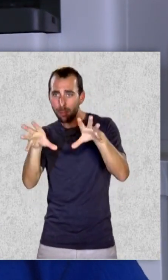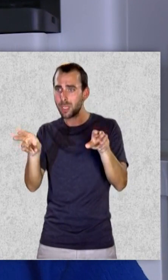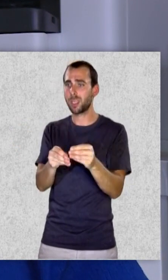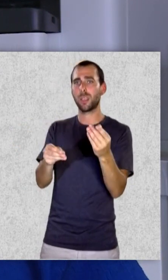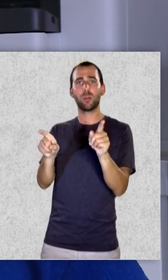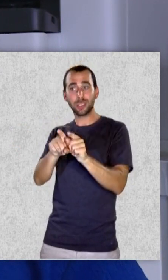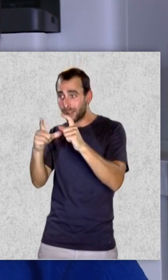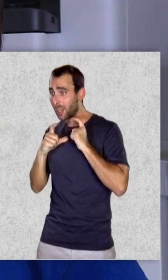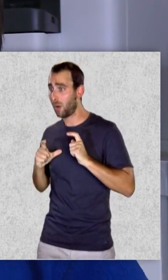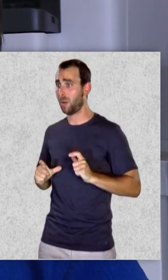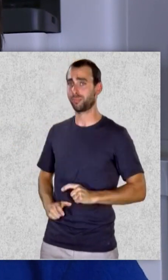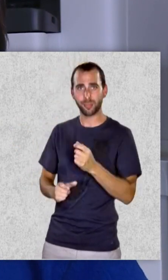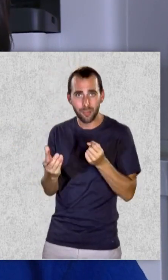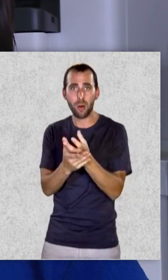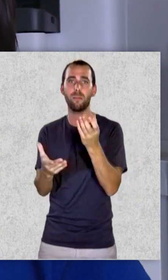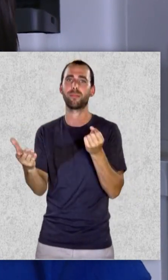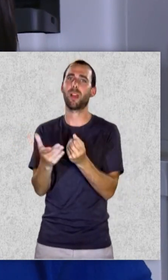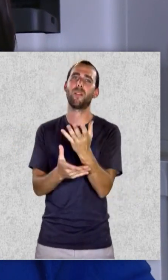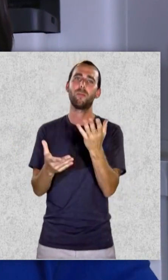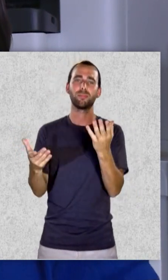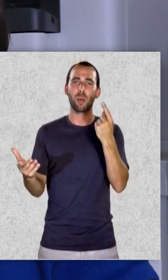familles, les écoles, pour